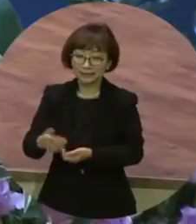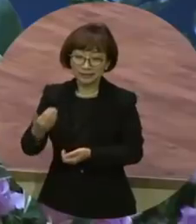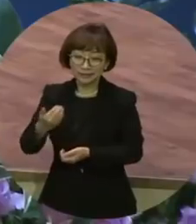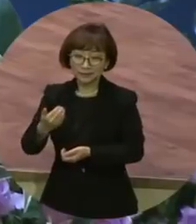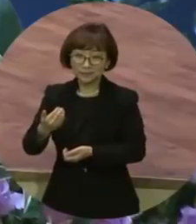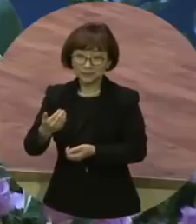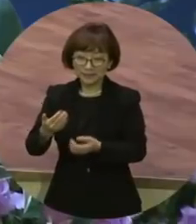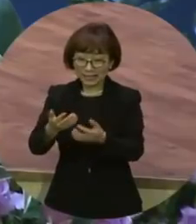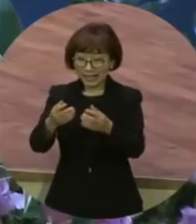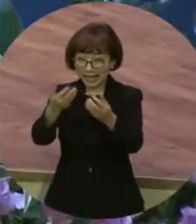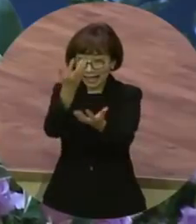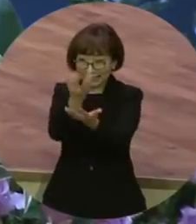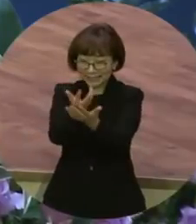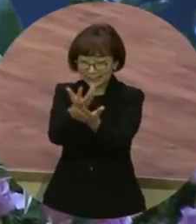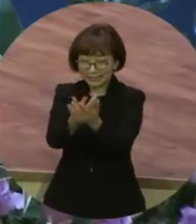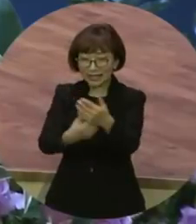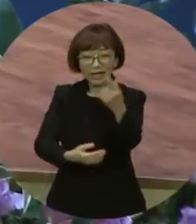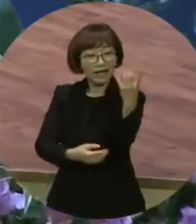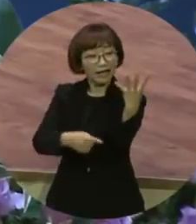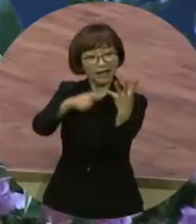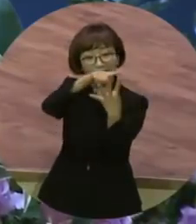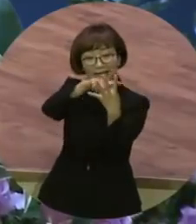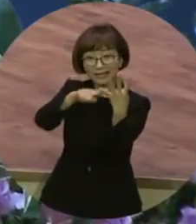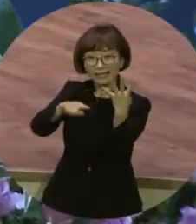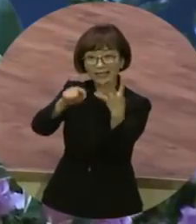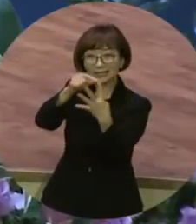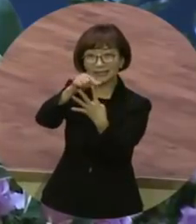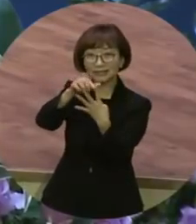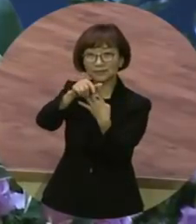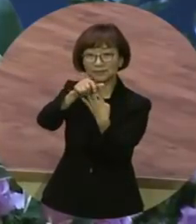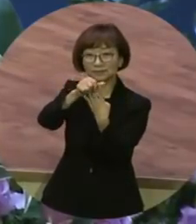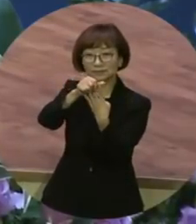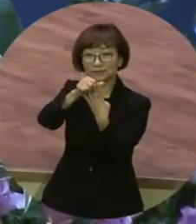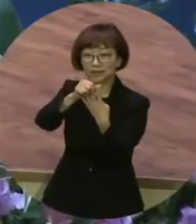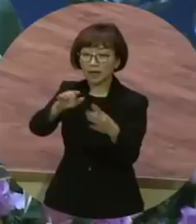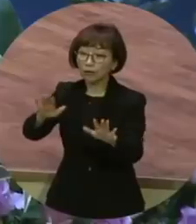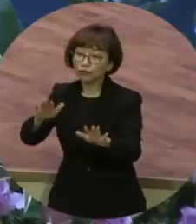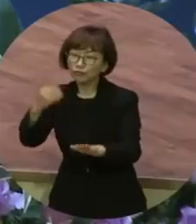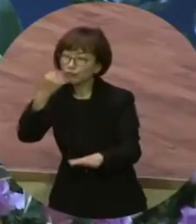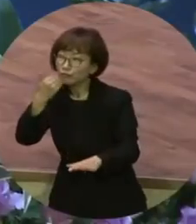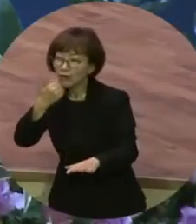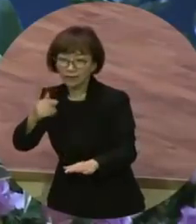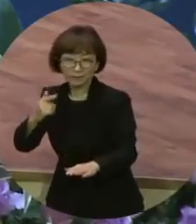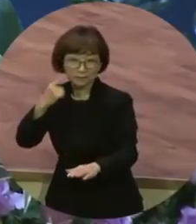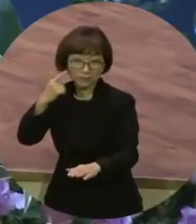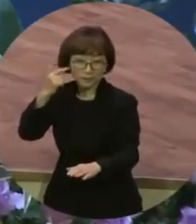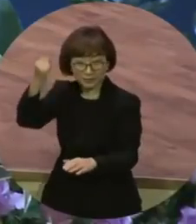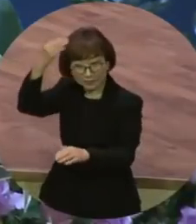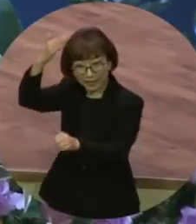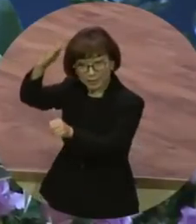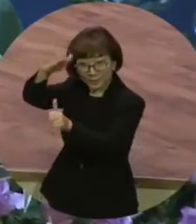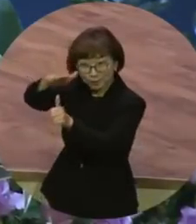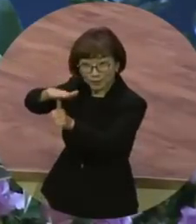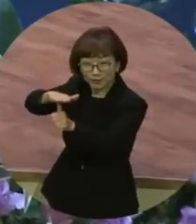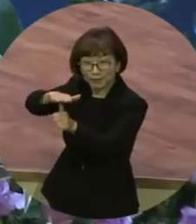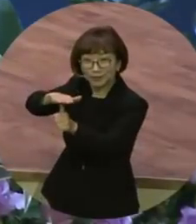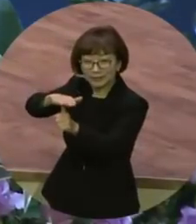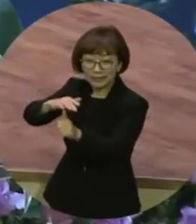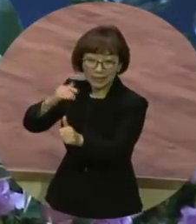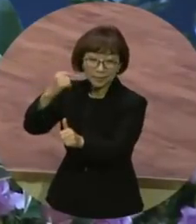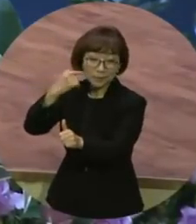알려주더라고요. 이 사자성어를 알게 된 계기를 알려주시더라고요. 목사 안수 받고 나면 이제 부산 임마누엘교회 담임